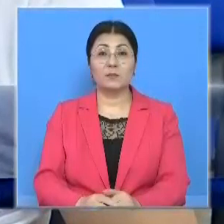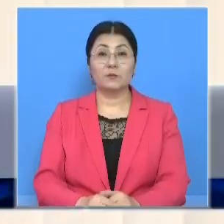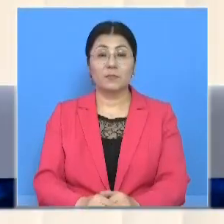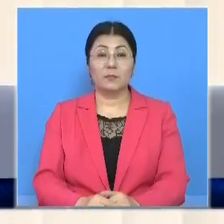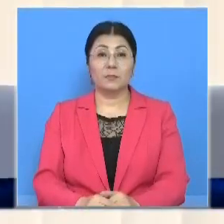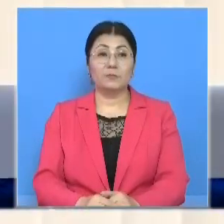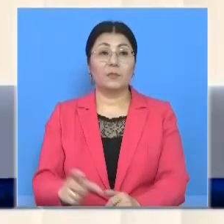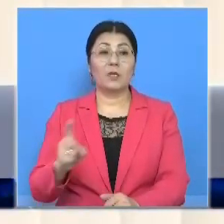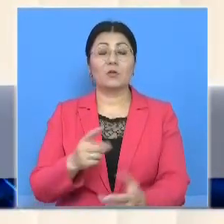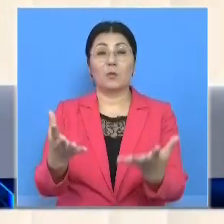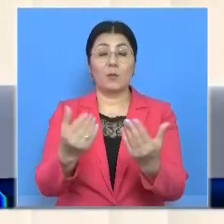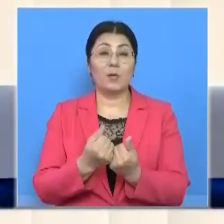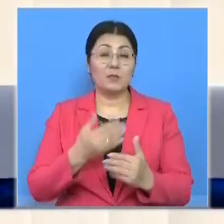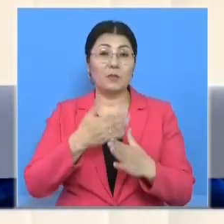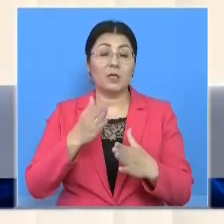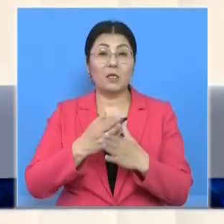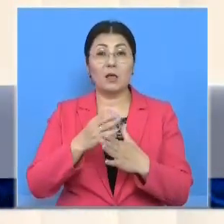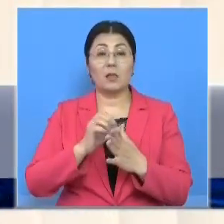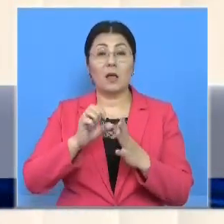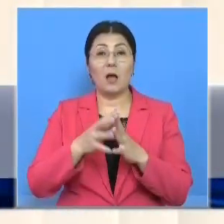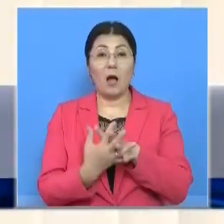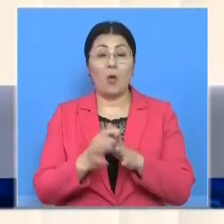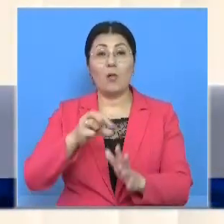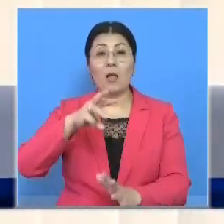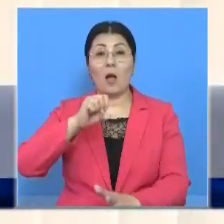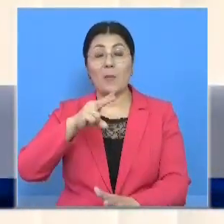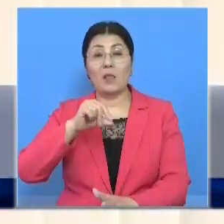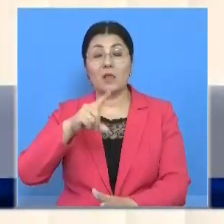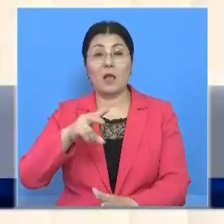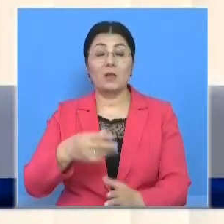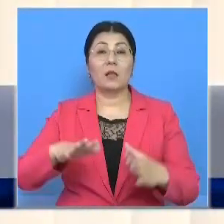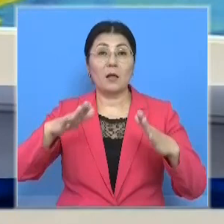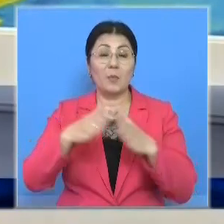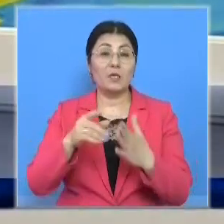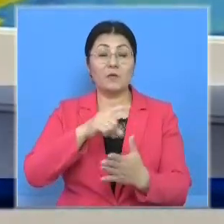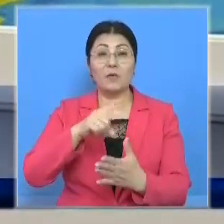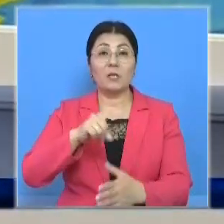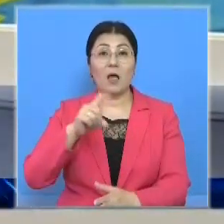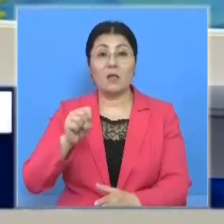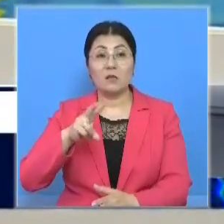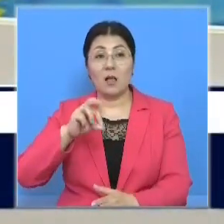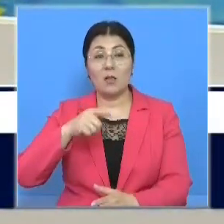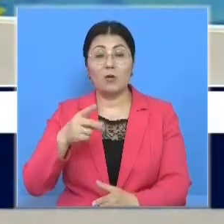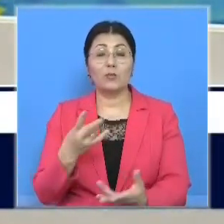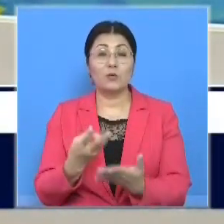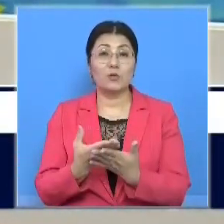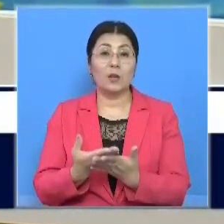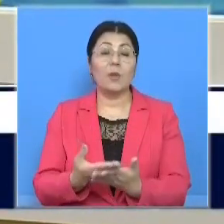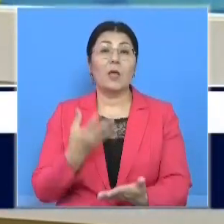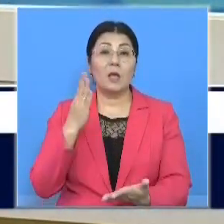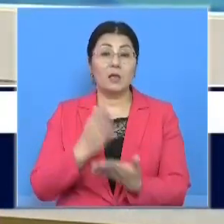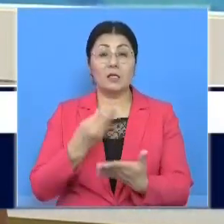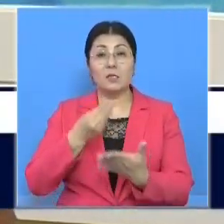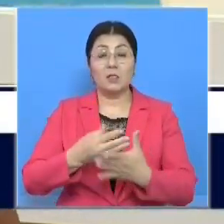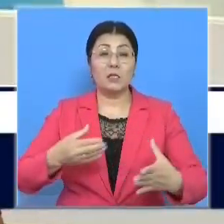уверенность. Чтобы получить кредит по Аул-Аманаты, нужно взять в залог свой дом. И на какую сумму это выйдет? Есть оценочная